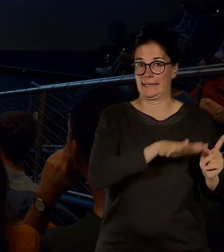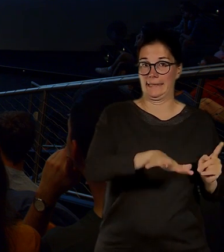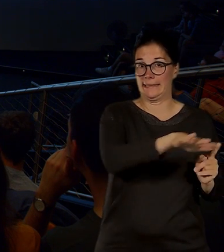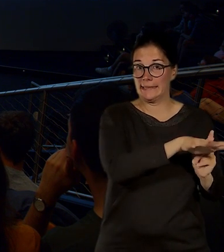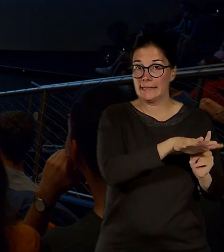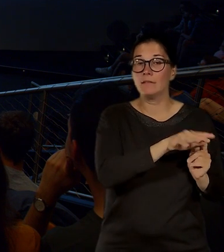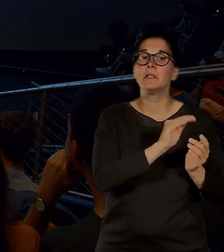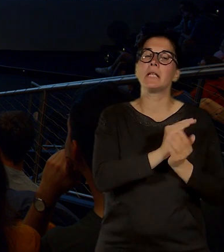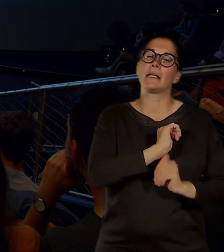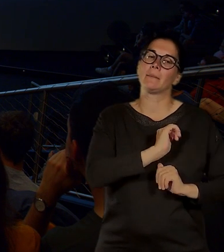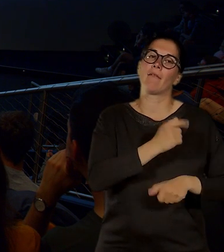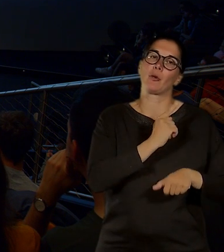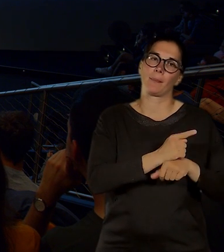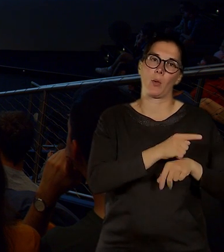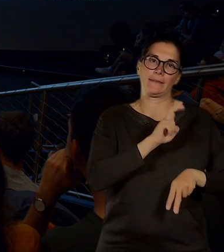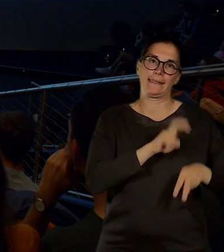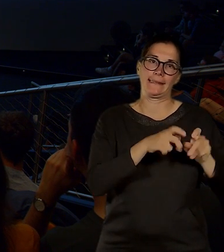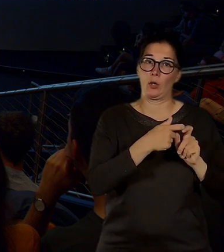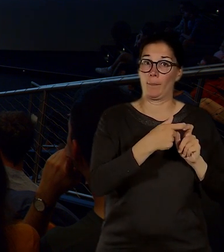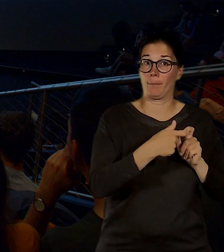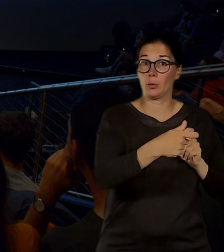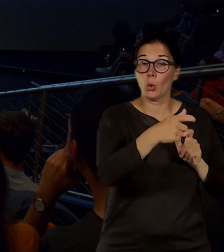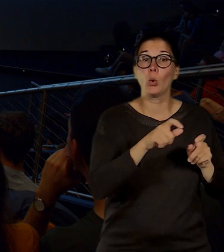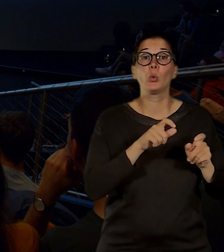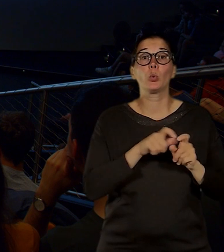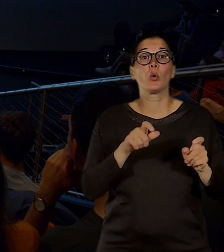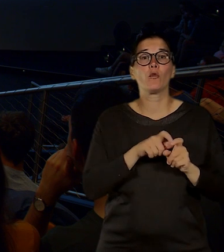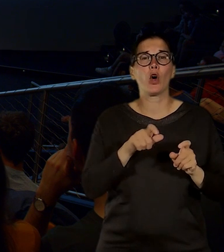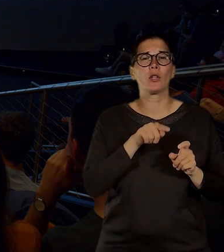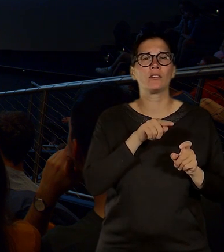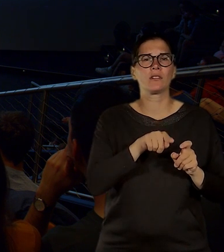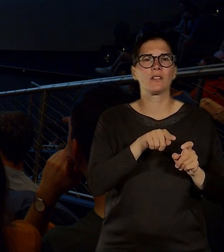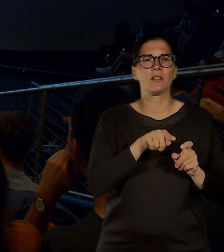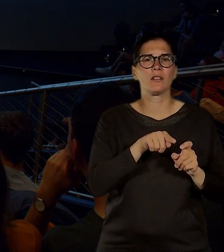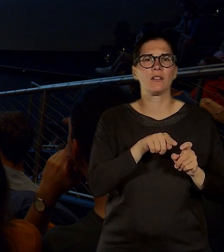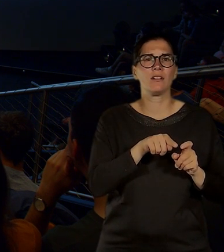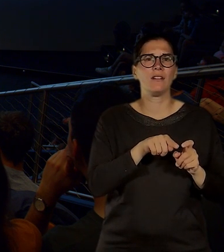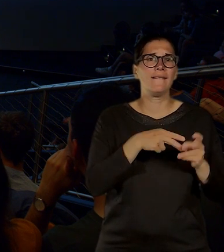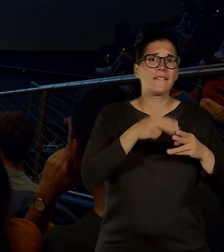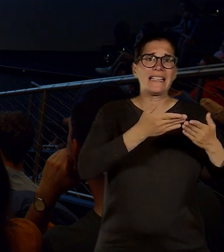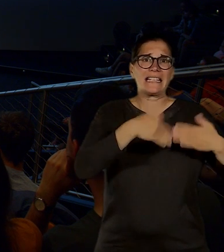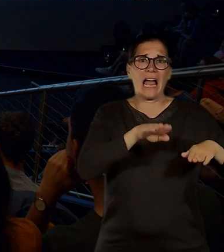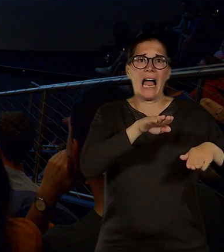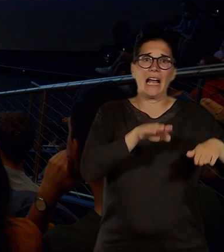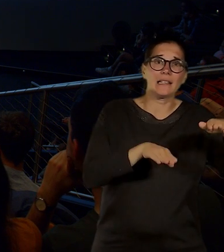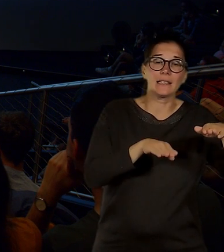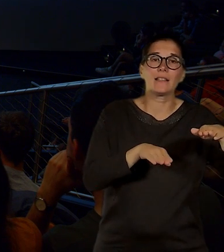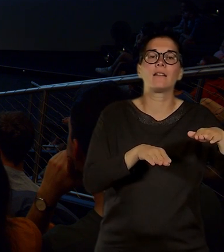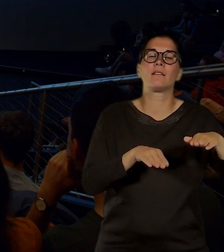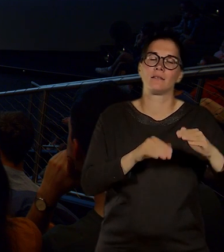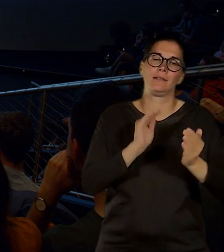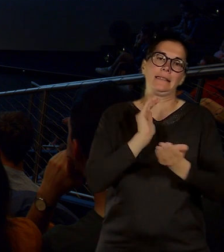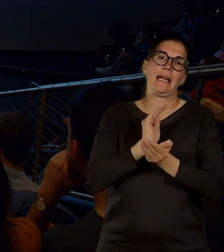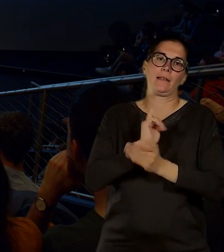pouze cyklopruh, a to z toho důvodu, že vlastně to chráněné řešení je v rámci zadání soutěžního